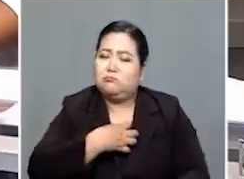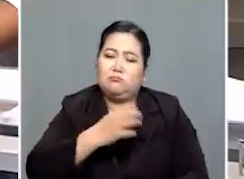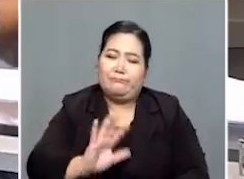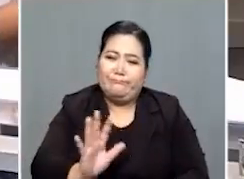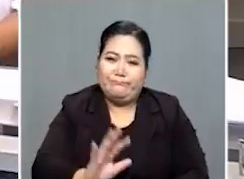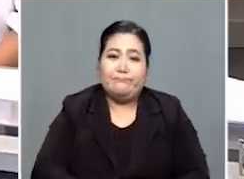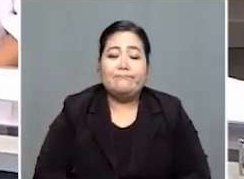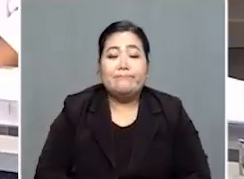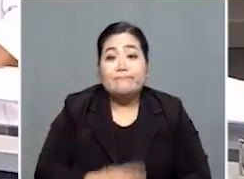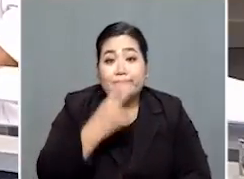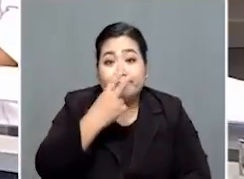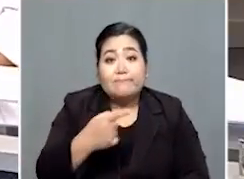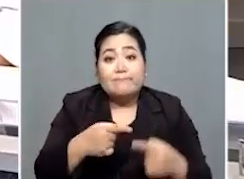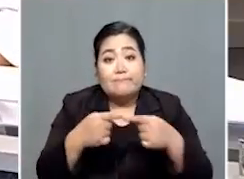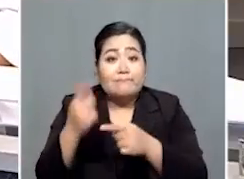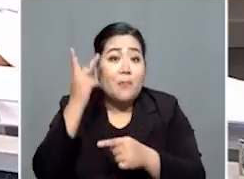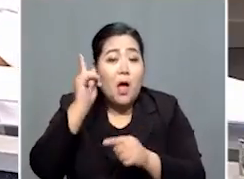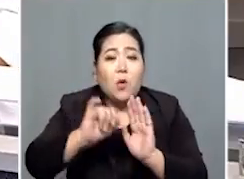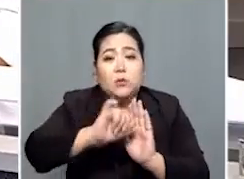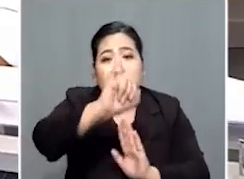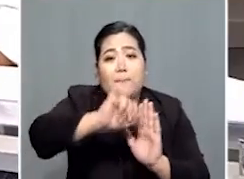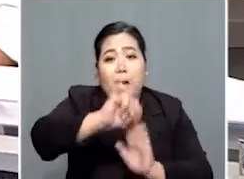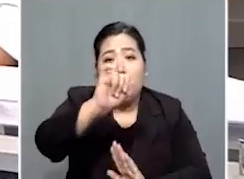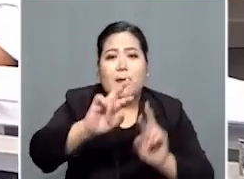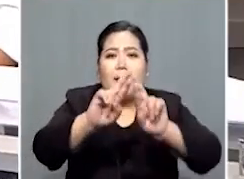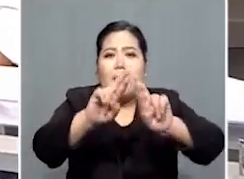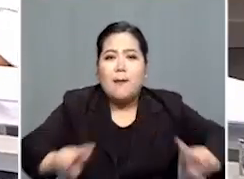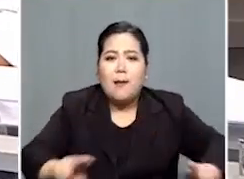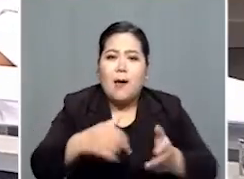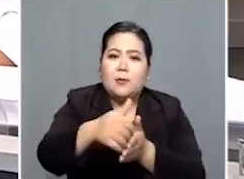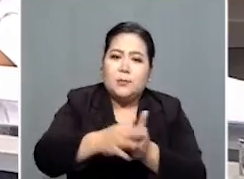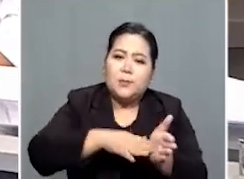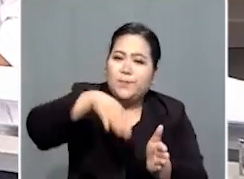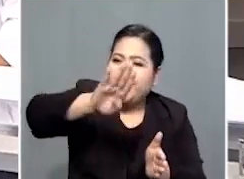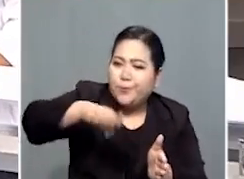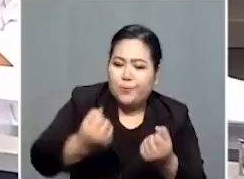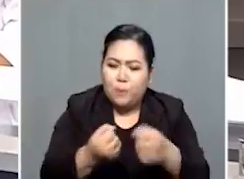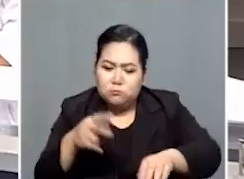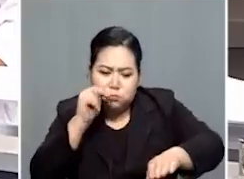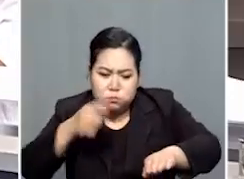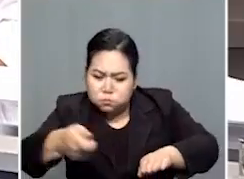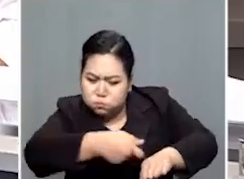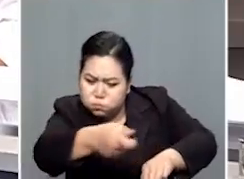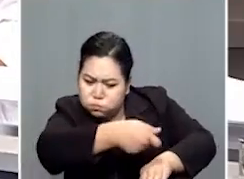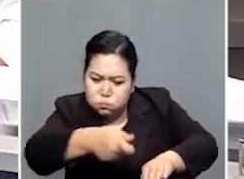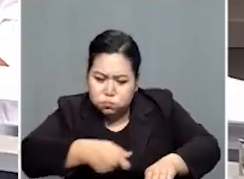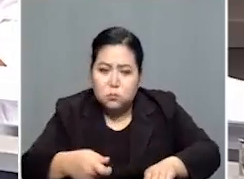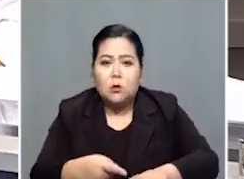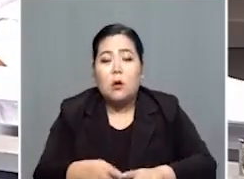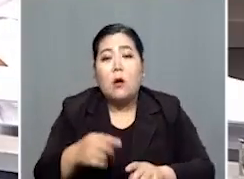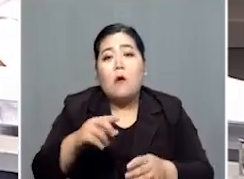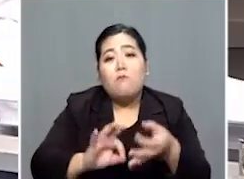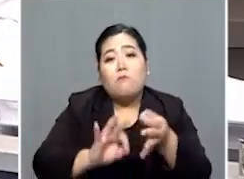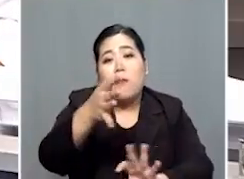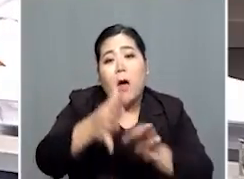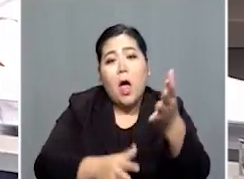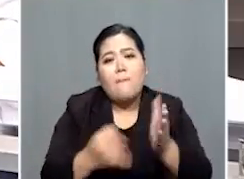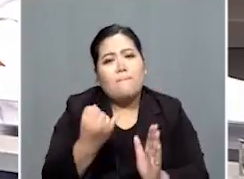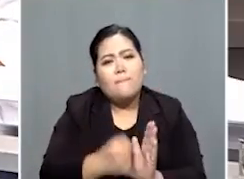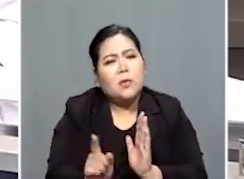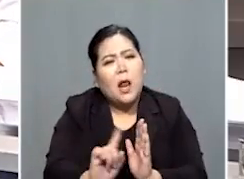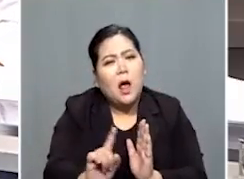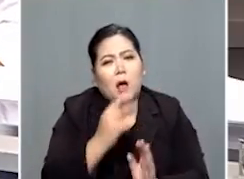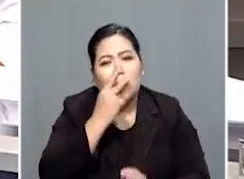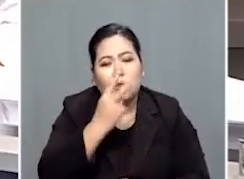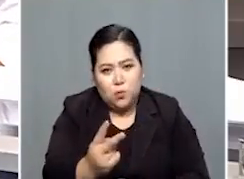ค่ะไปที่เชียงใหม่นะคะเชียงใหม่มีเหตุไฟไหม้ร้านทำสีตกแต่งรถยนต์นะคะเกิดจากอะไรไปดูสาเหตุนะคะไฟไ